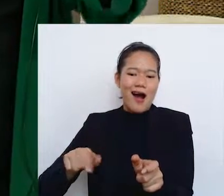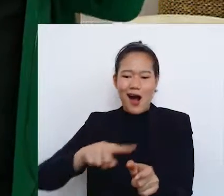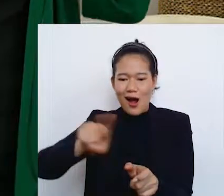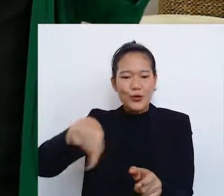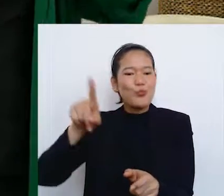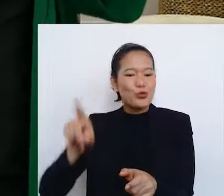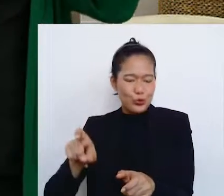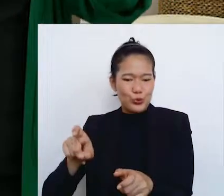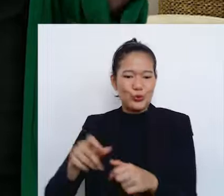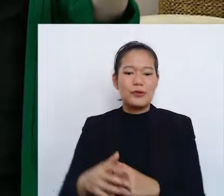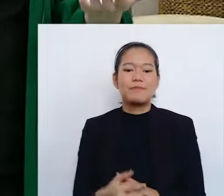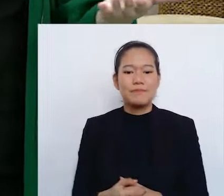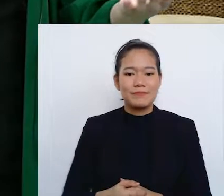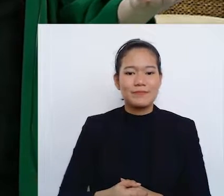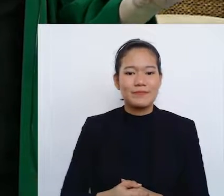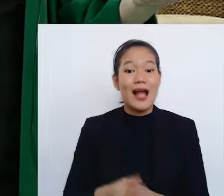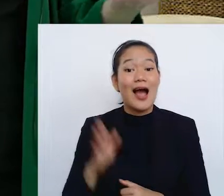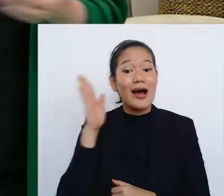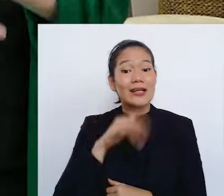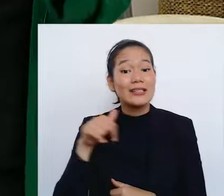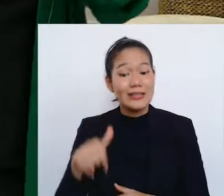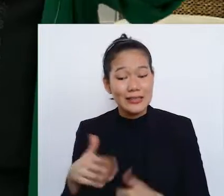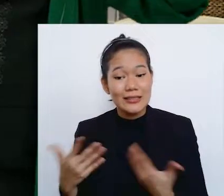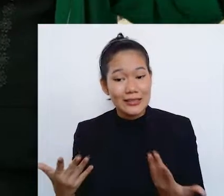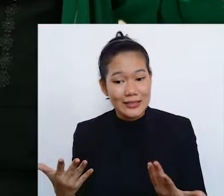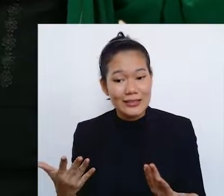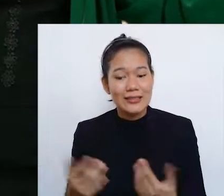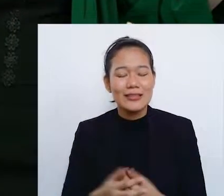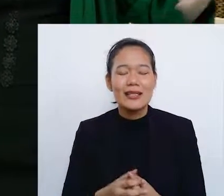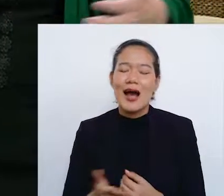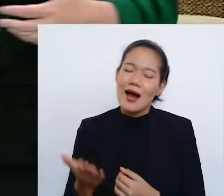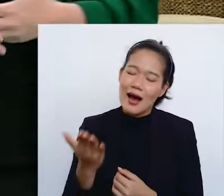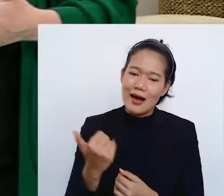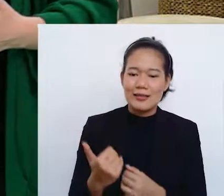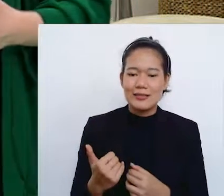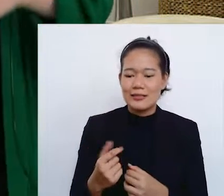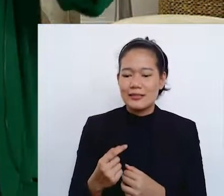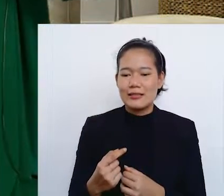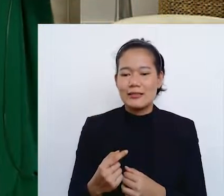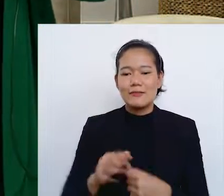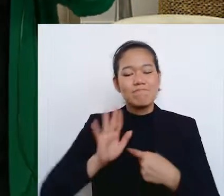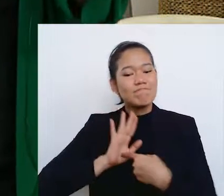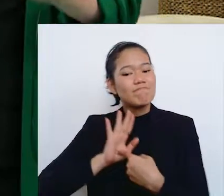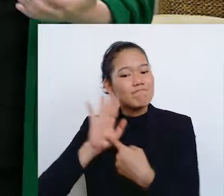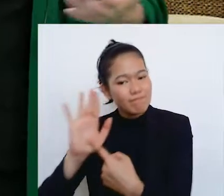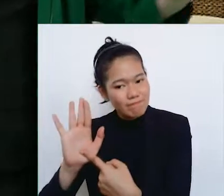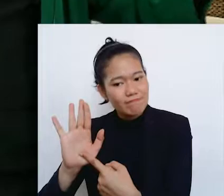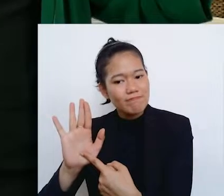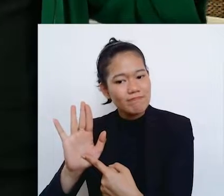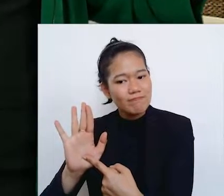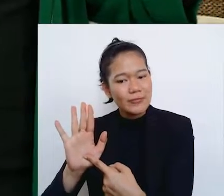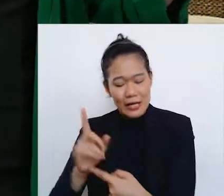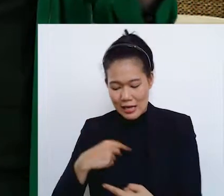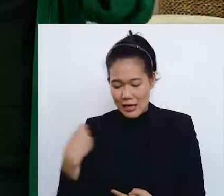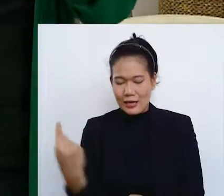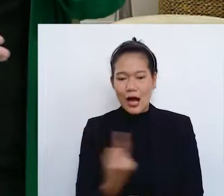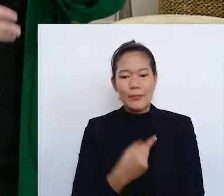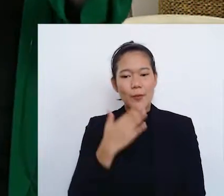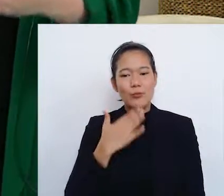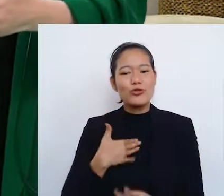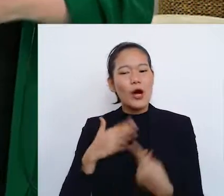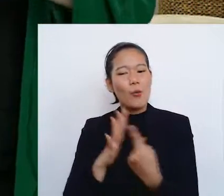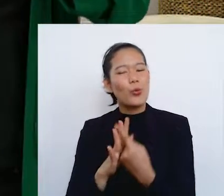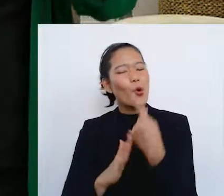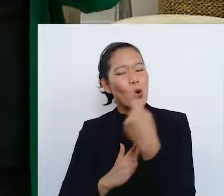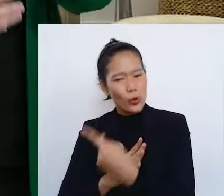orang-orang yang membutuhkan. Dan hari ini saudaraku, kembali kami memperlihatkan bahwa kami